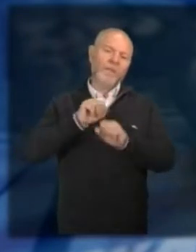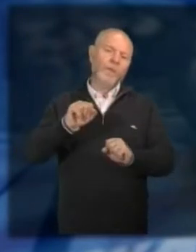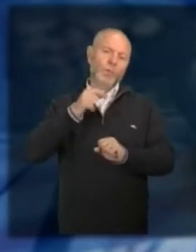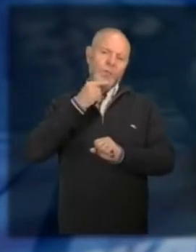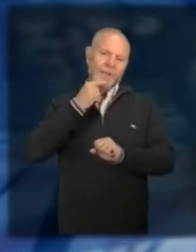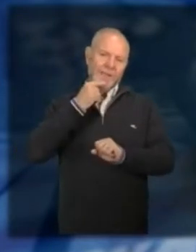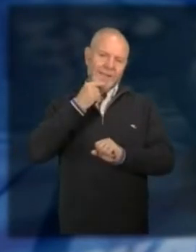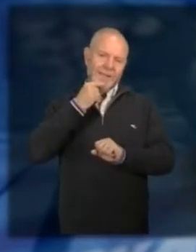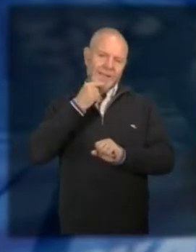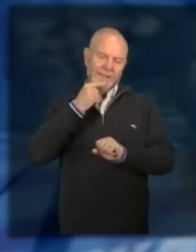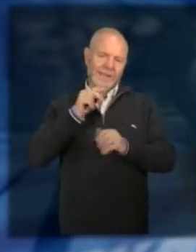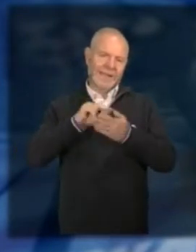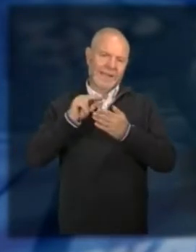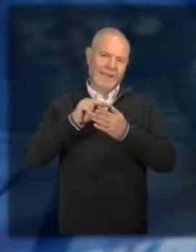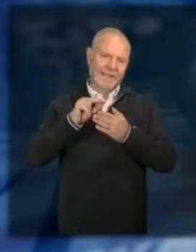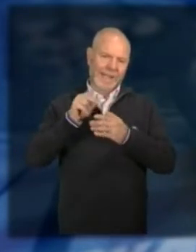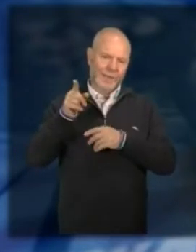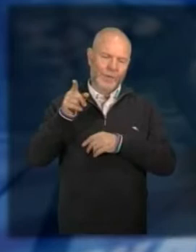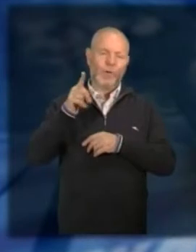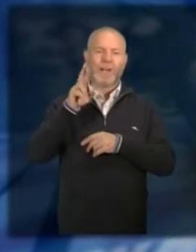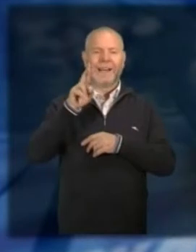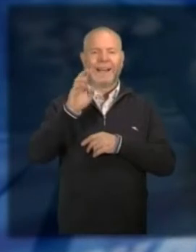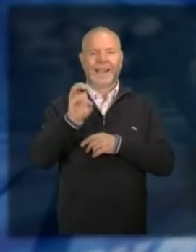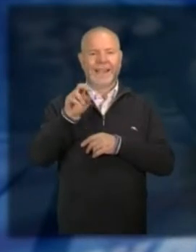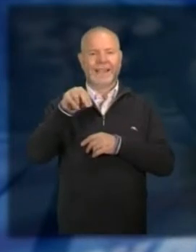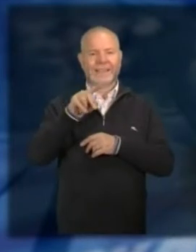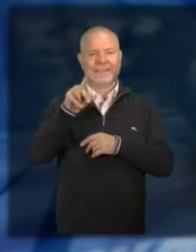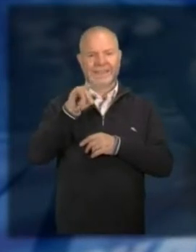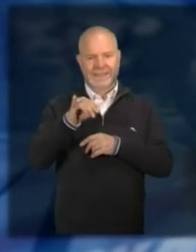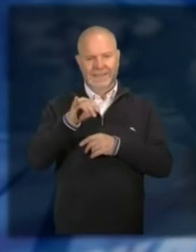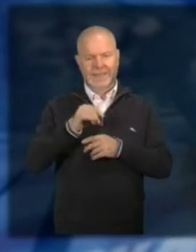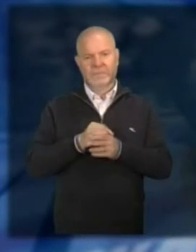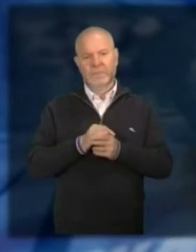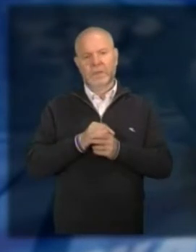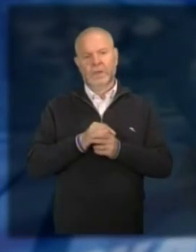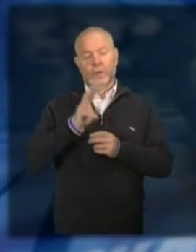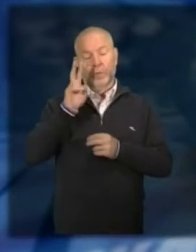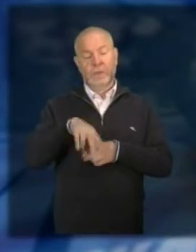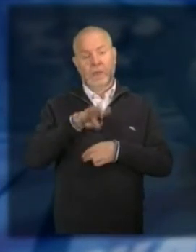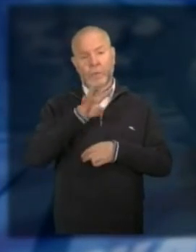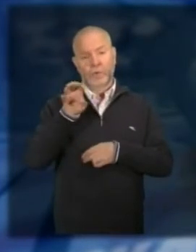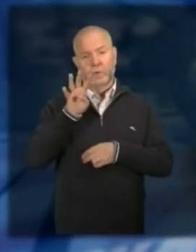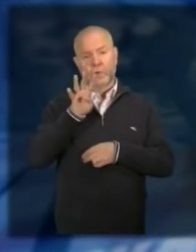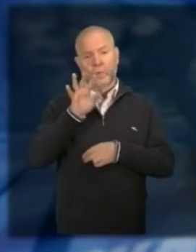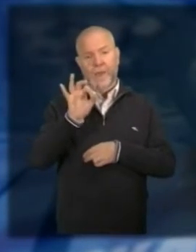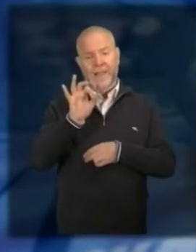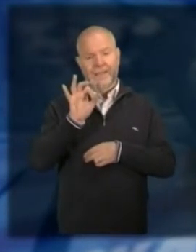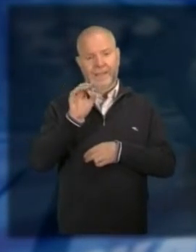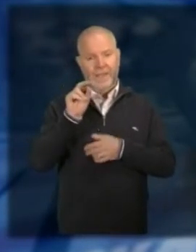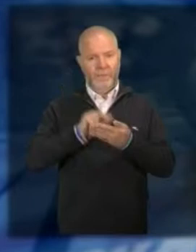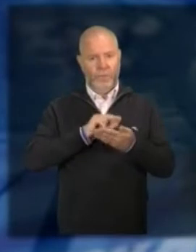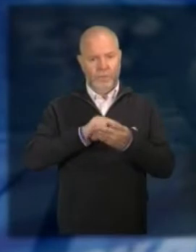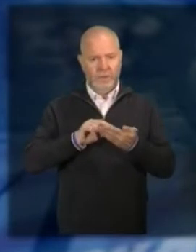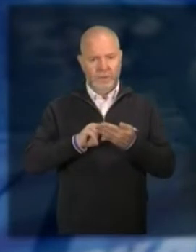segretario uscente Matteo Renzi, incassato dalle urne del 30 aprile 2.440 voti su un totale totale di